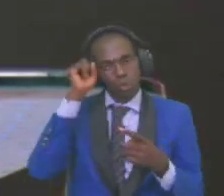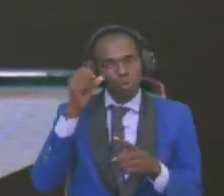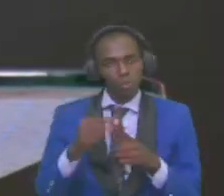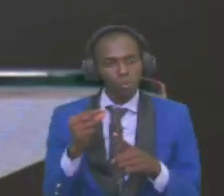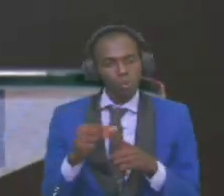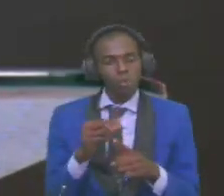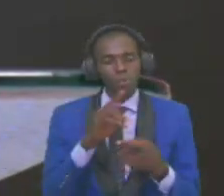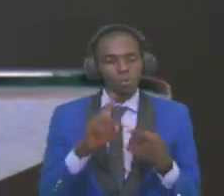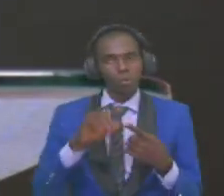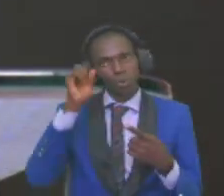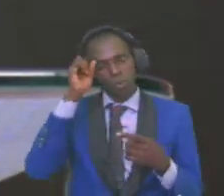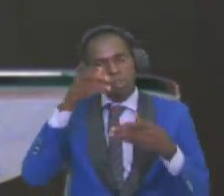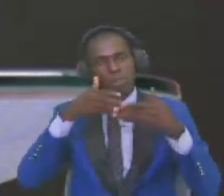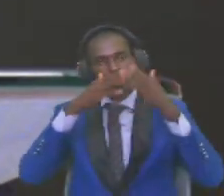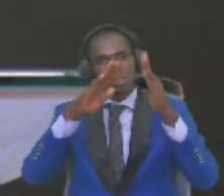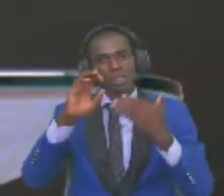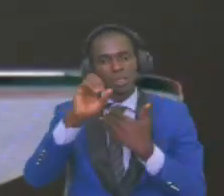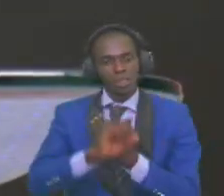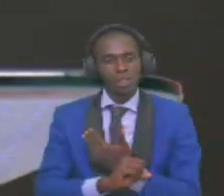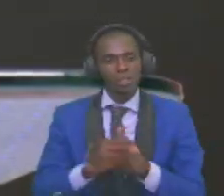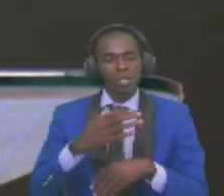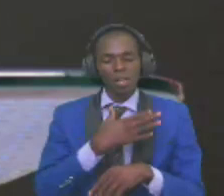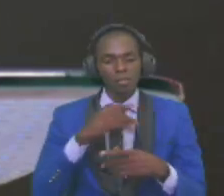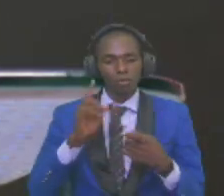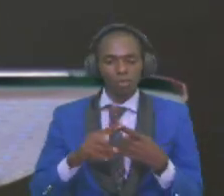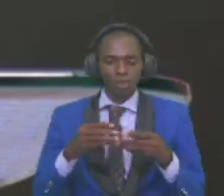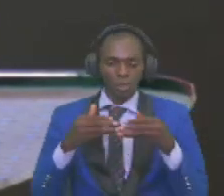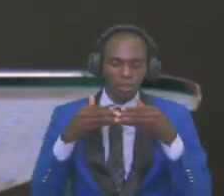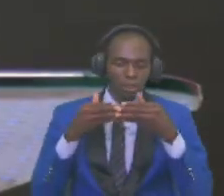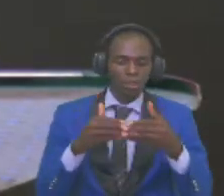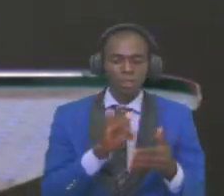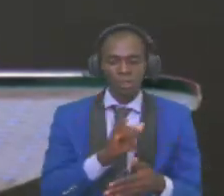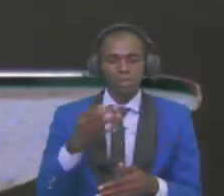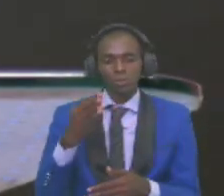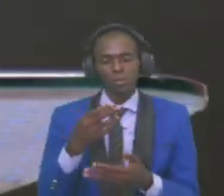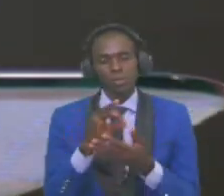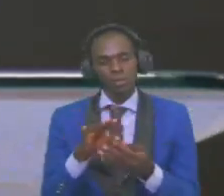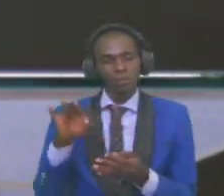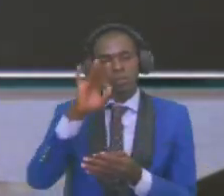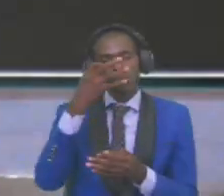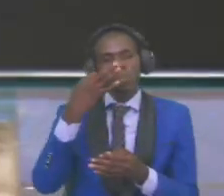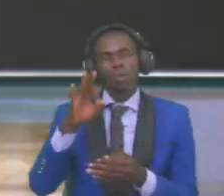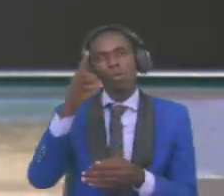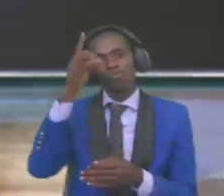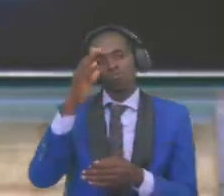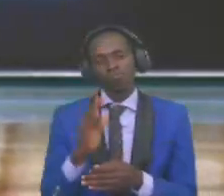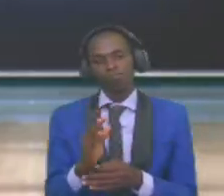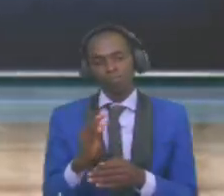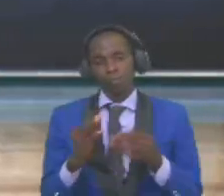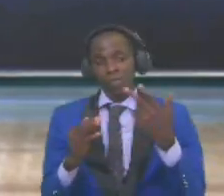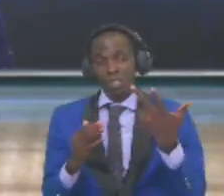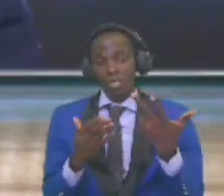dirigeants soumis à la conduite de l'atv 2 0 voire 3 points